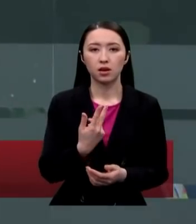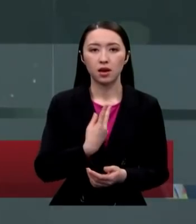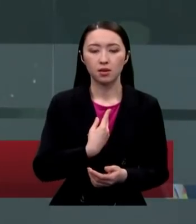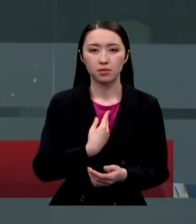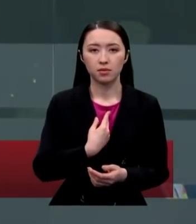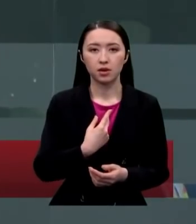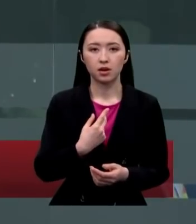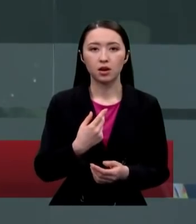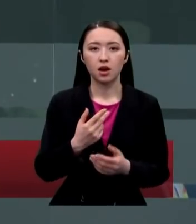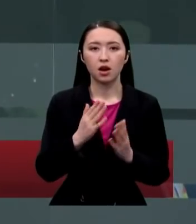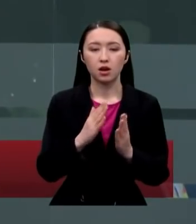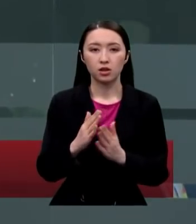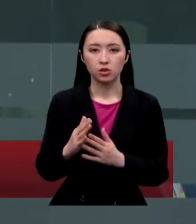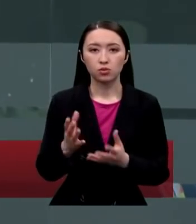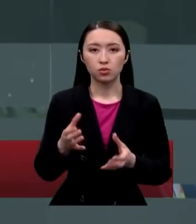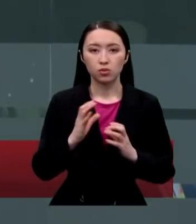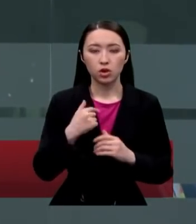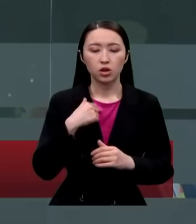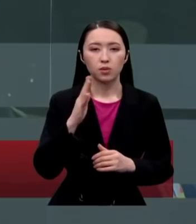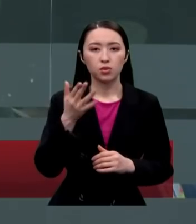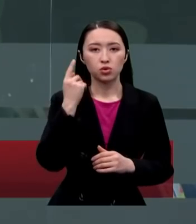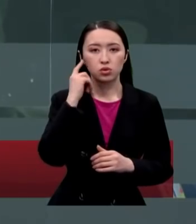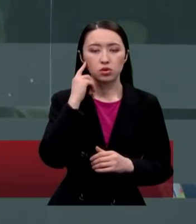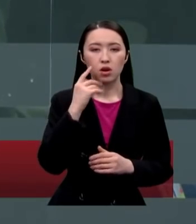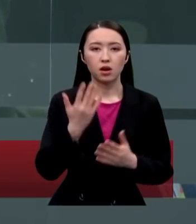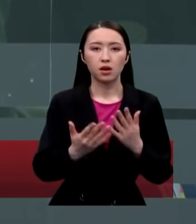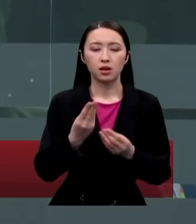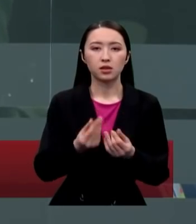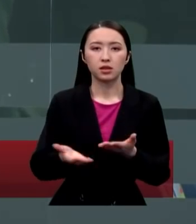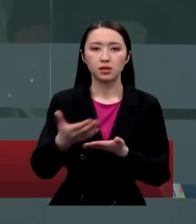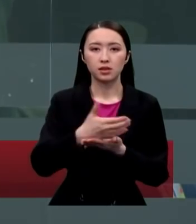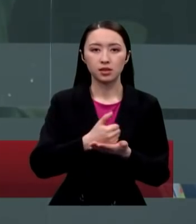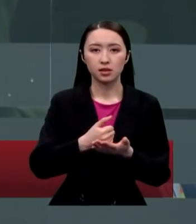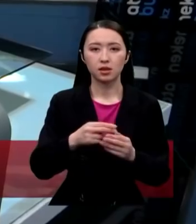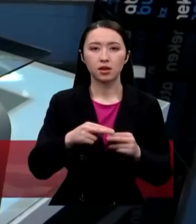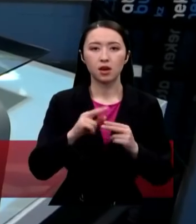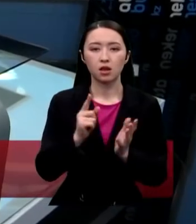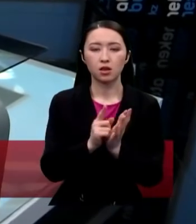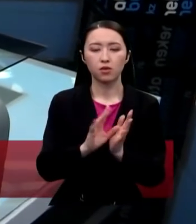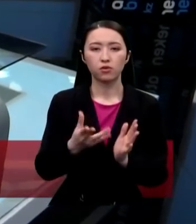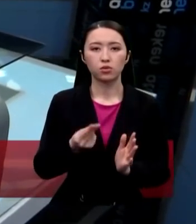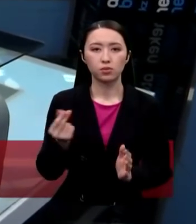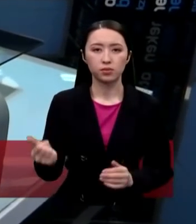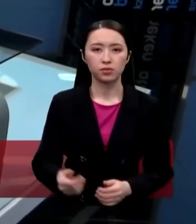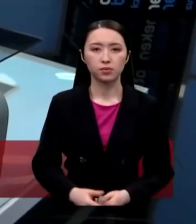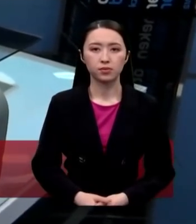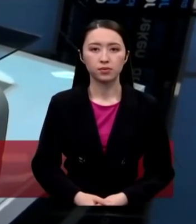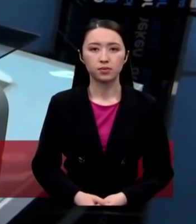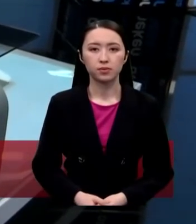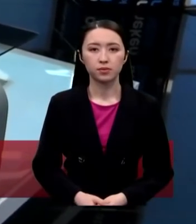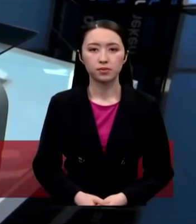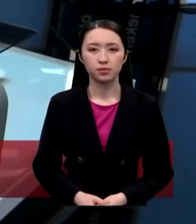помимо общественной нагрузки, я теперь буду задумываться, а не грозит ли мне это теперь выплатой налогов дополнительных? Ну,